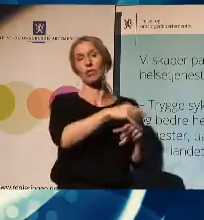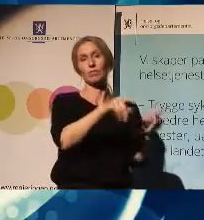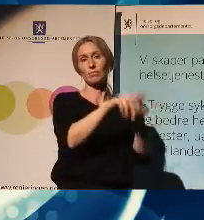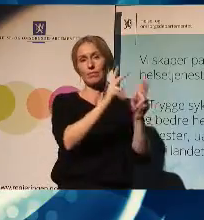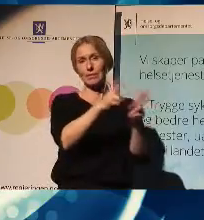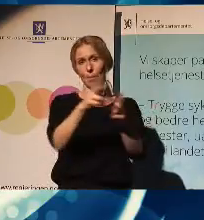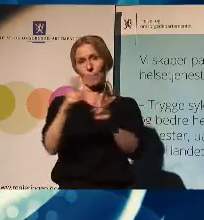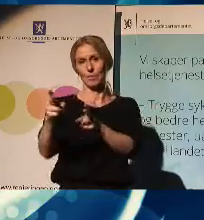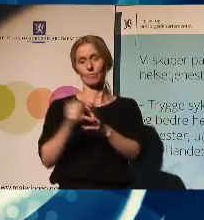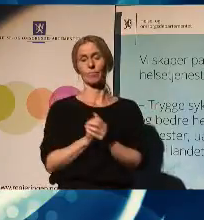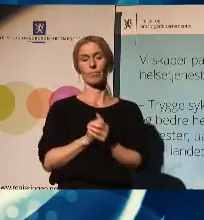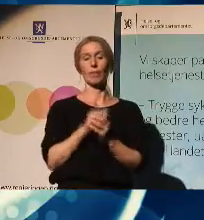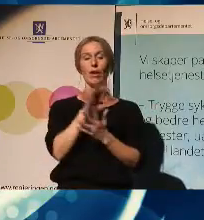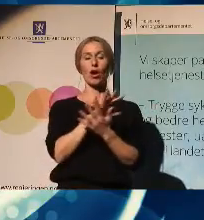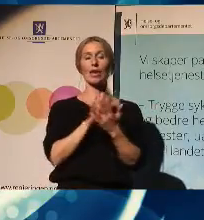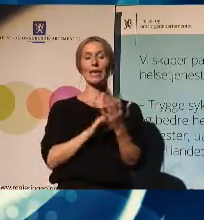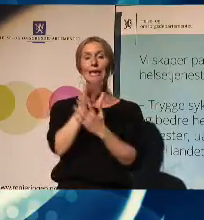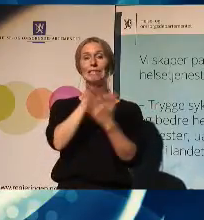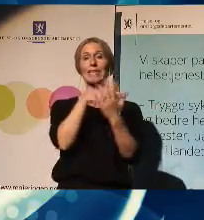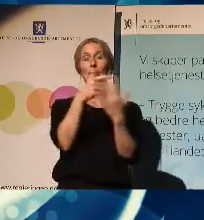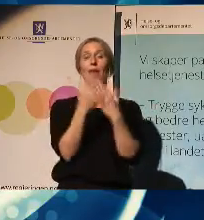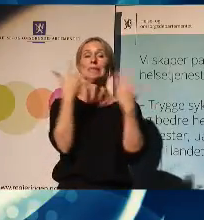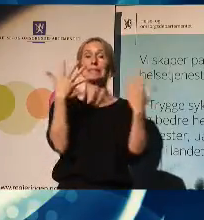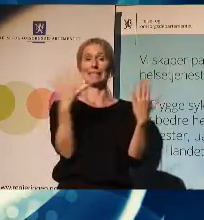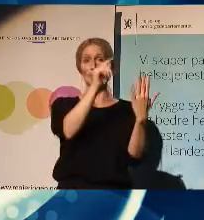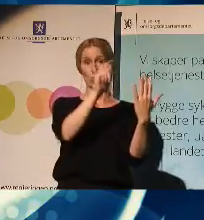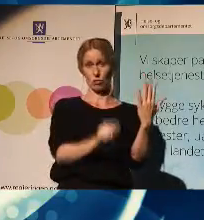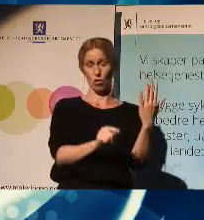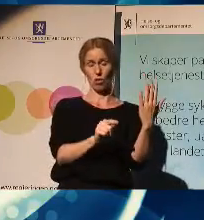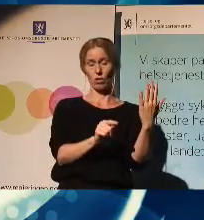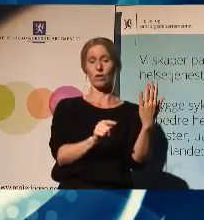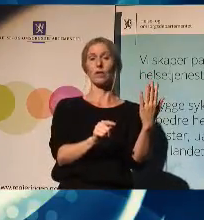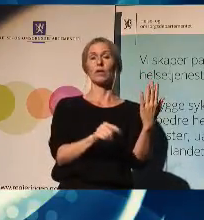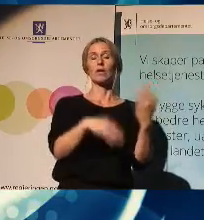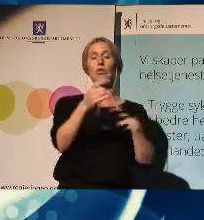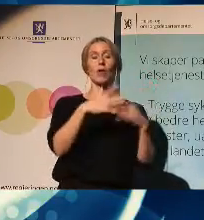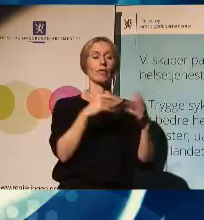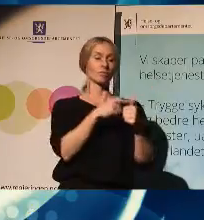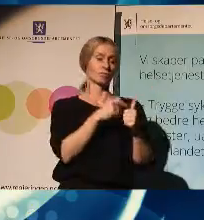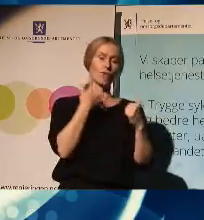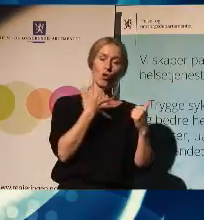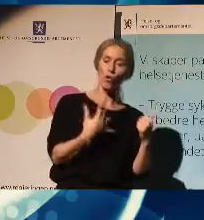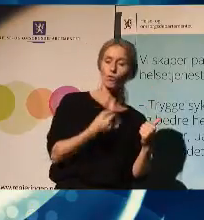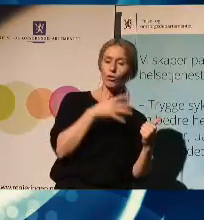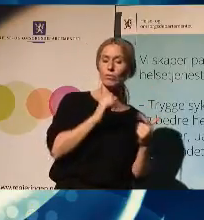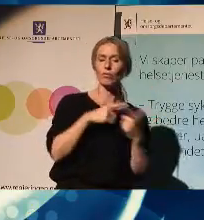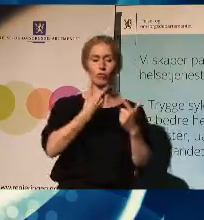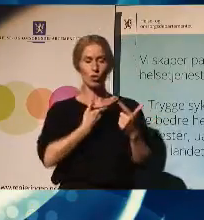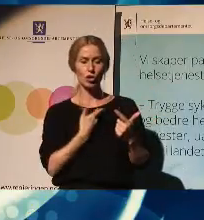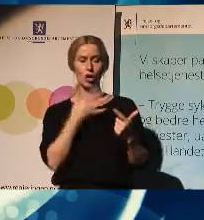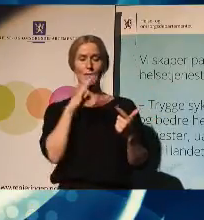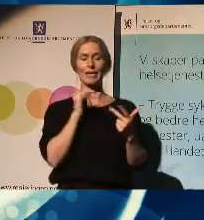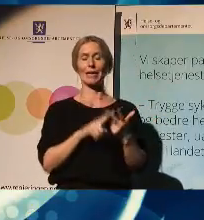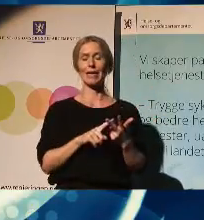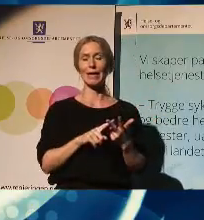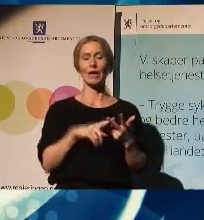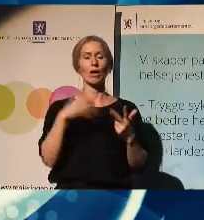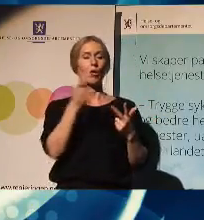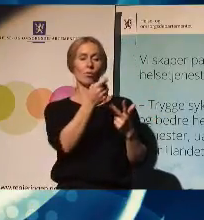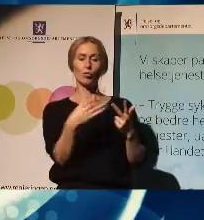Kartleggingsskjemaet består av 10 spørsmål, som omhandler hvor ofte man drikker, hvor mye man drikker, om